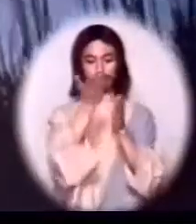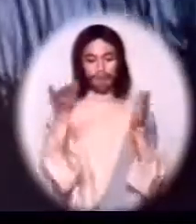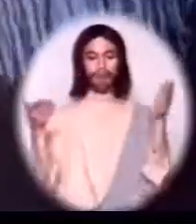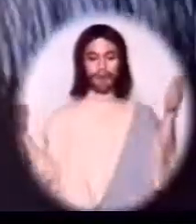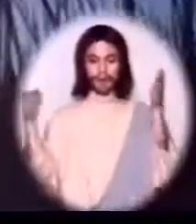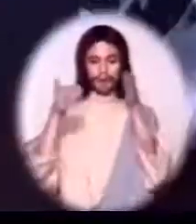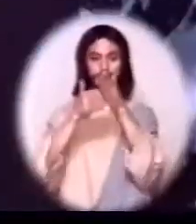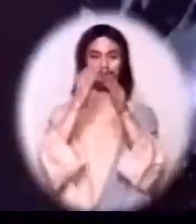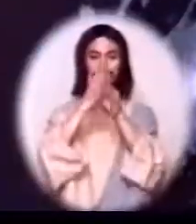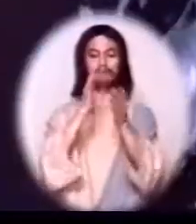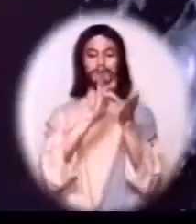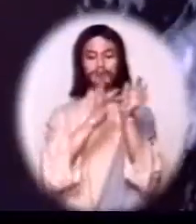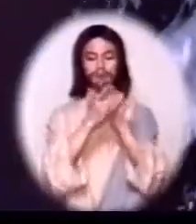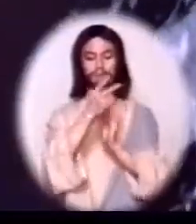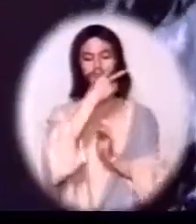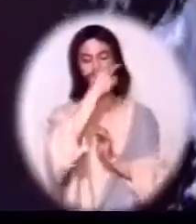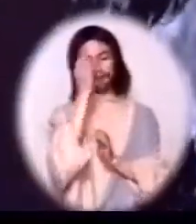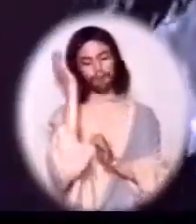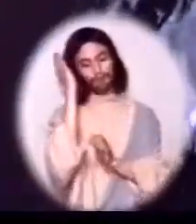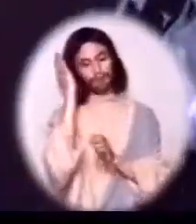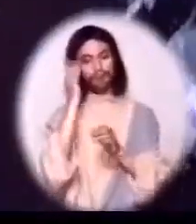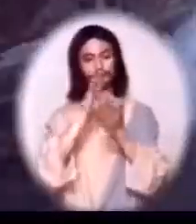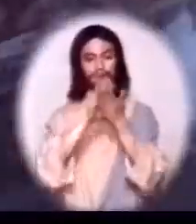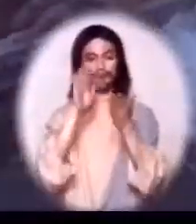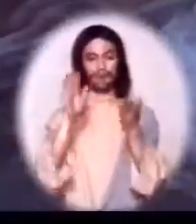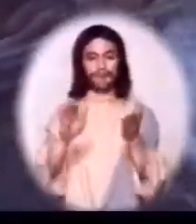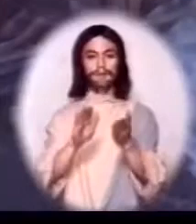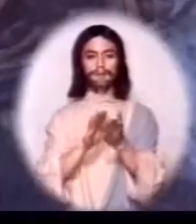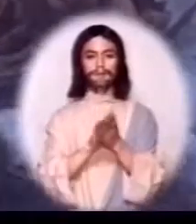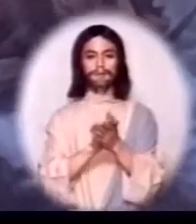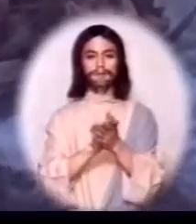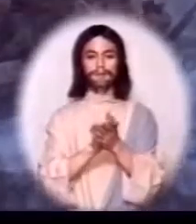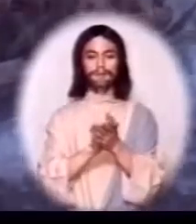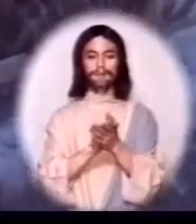그들이 호수를 건너가고 있을 때 예수께서는 잠이 드셨습니다.